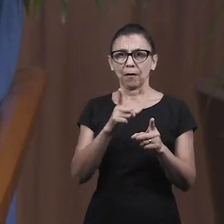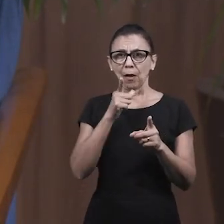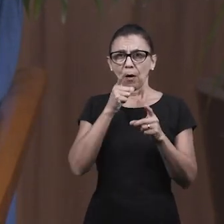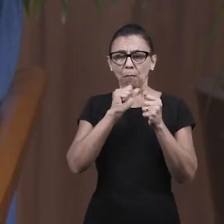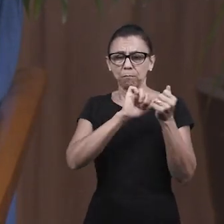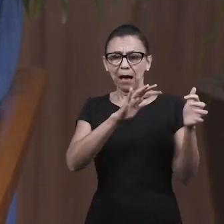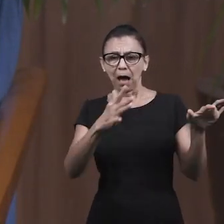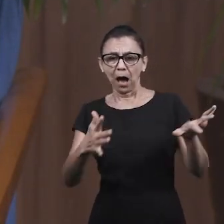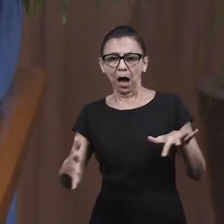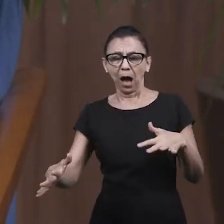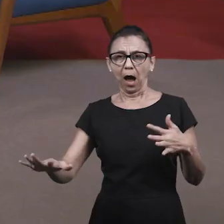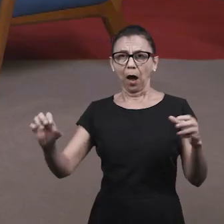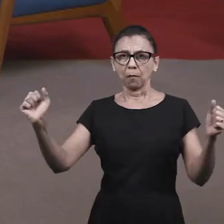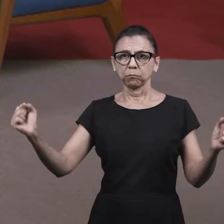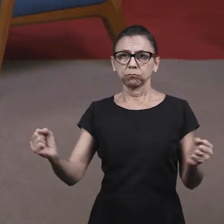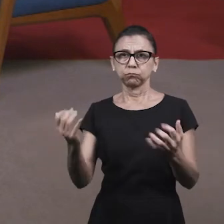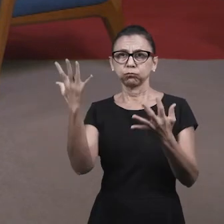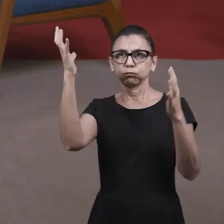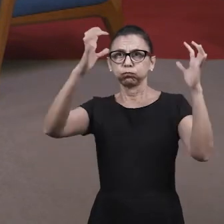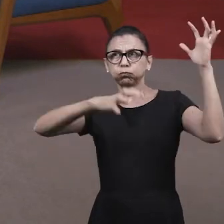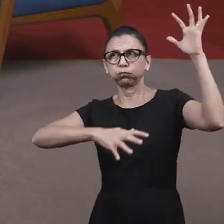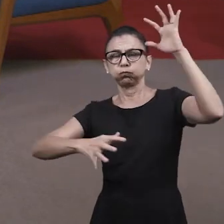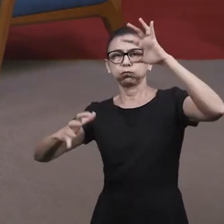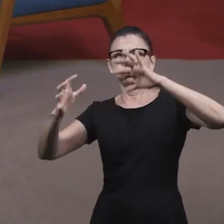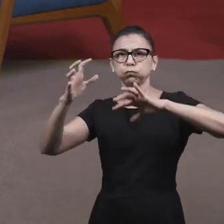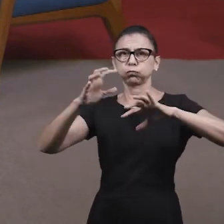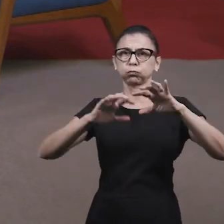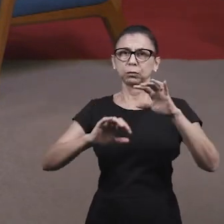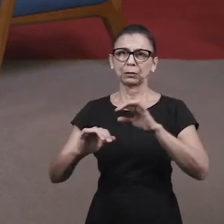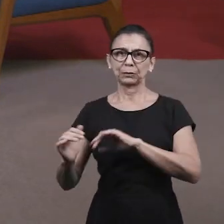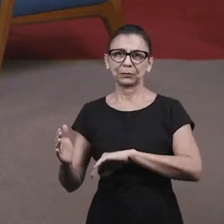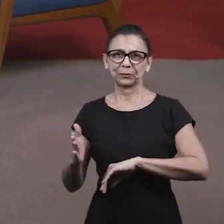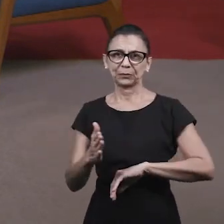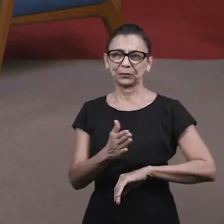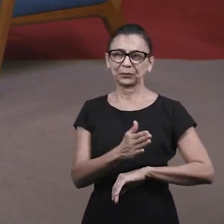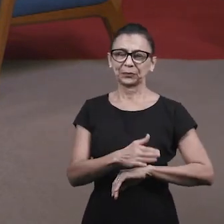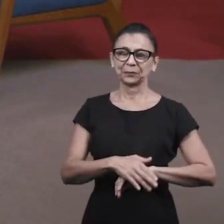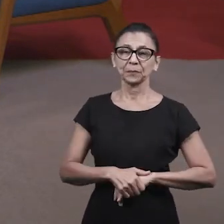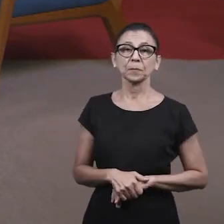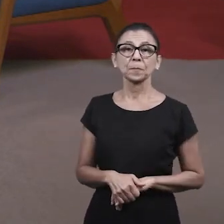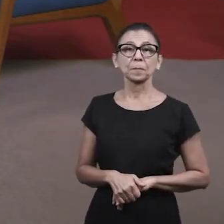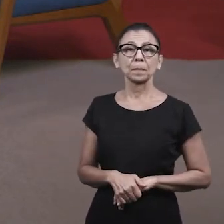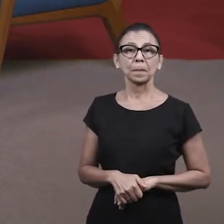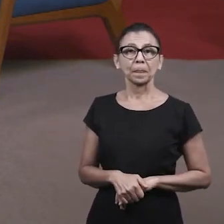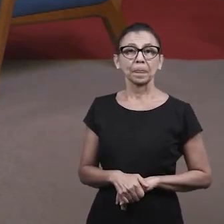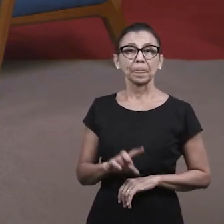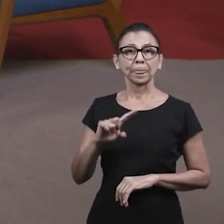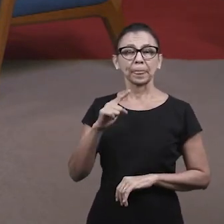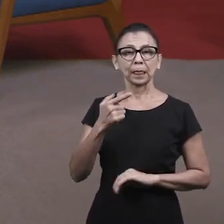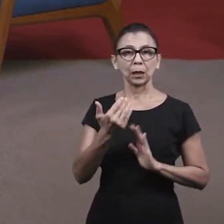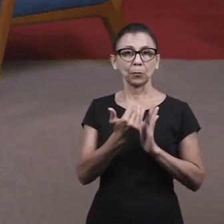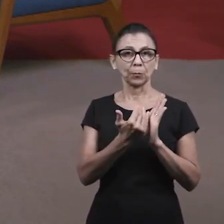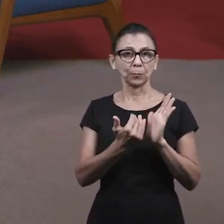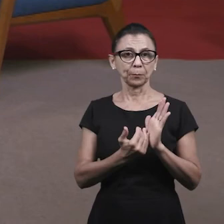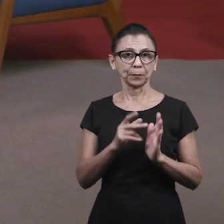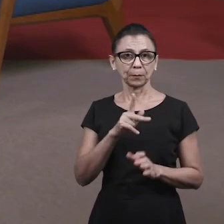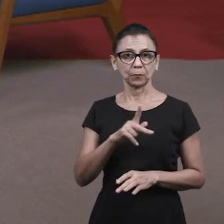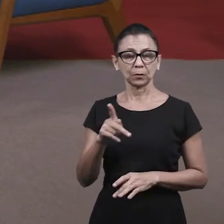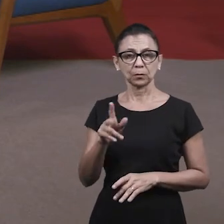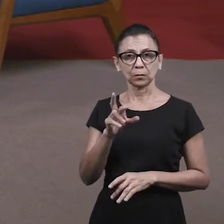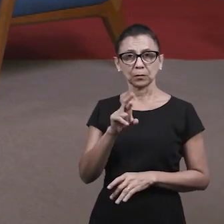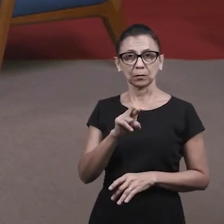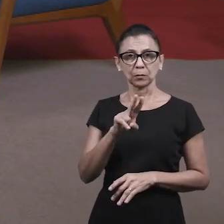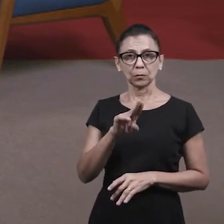grande tempête. Dans l'étude pour les enfants intermédiaires et adolescents, le professeur Rubia Barreto parlera sur cette